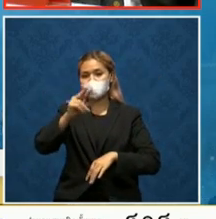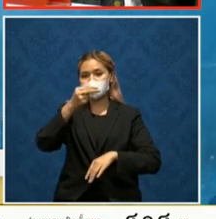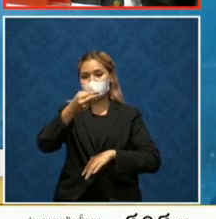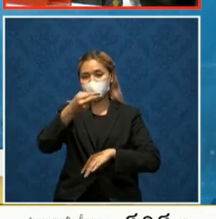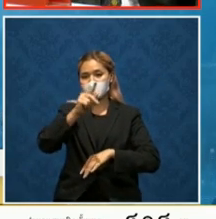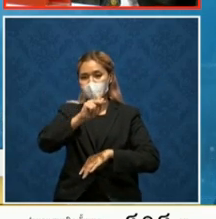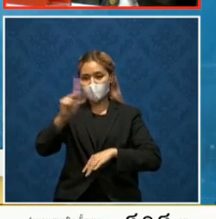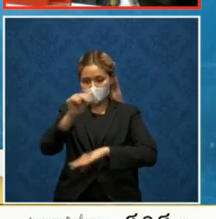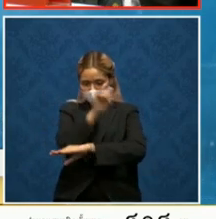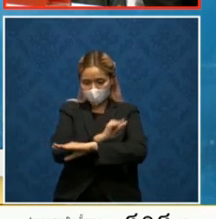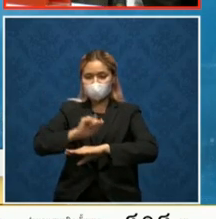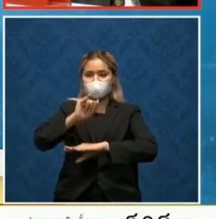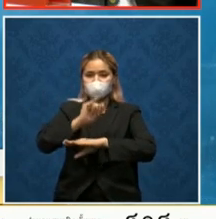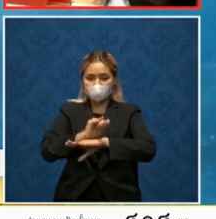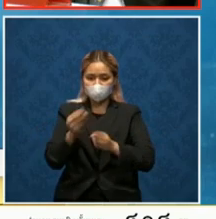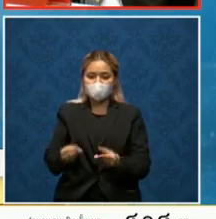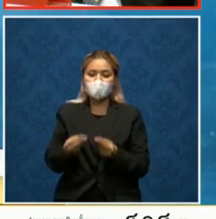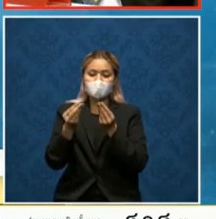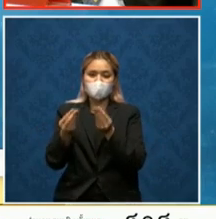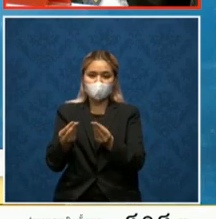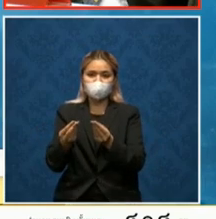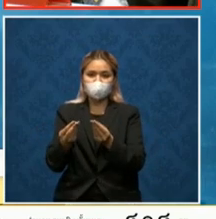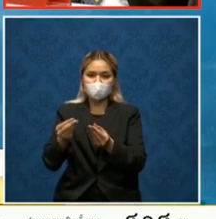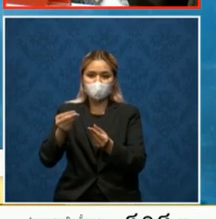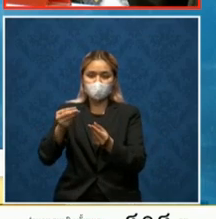ให้คนร่ำคนรวยอยู่แล้ว